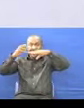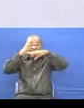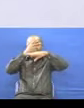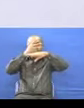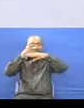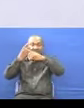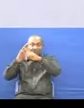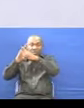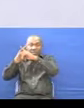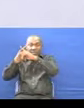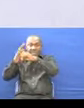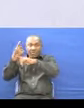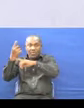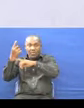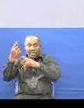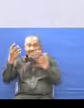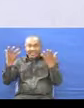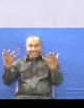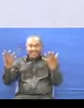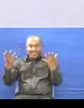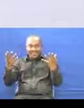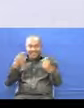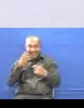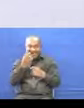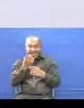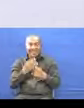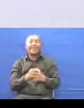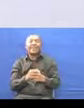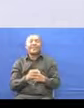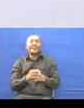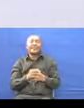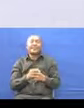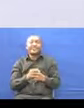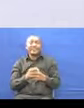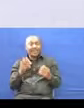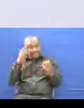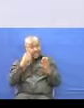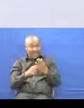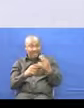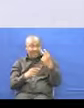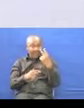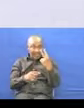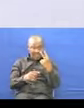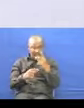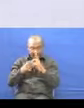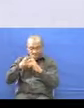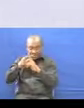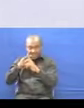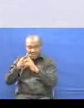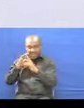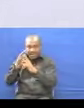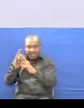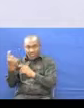2 ujumlishe 1. Aha. Sasa unayo eh? Unayo mbili jumlisha moja, lakini